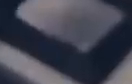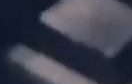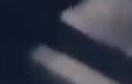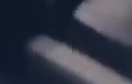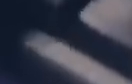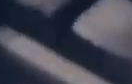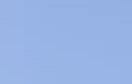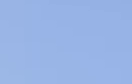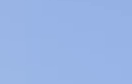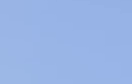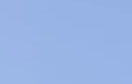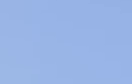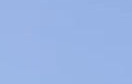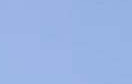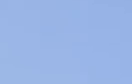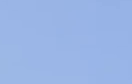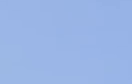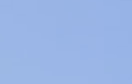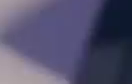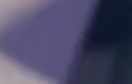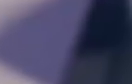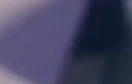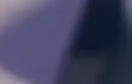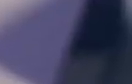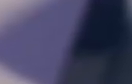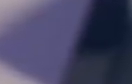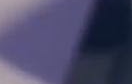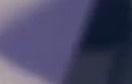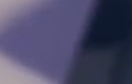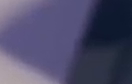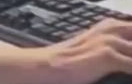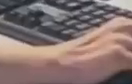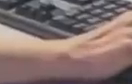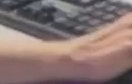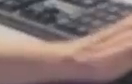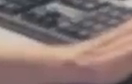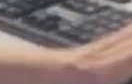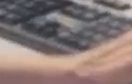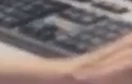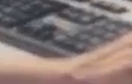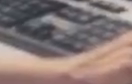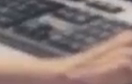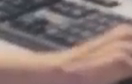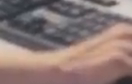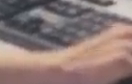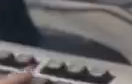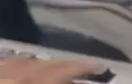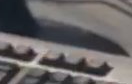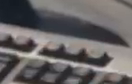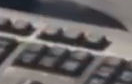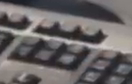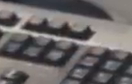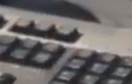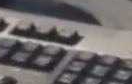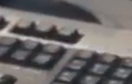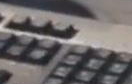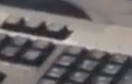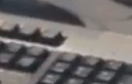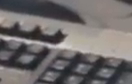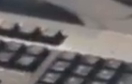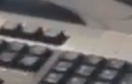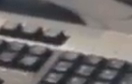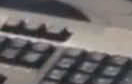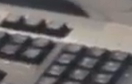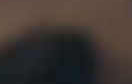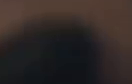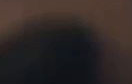ko. Nasa na istorya ni Kay sa Marawi deadline na? Nakapadala lang. Maraming